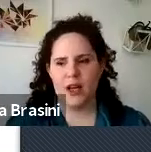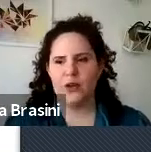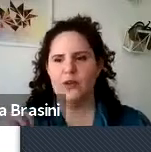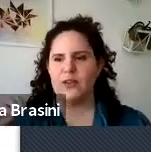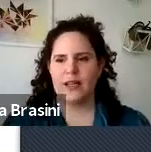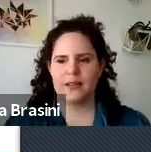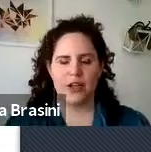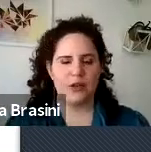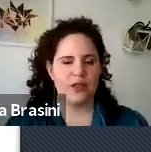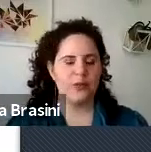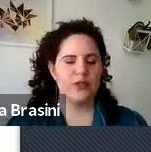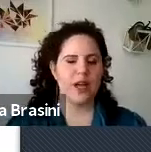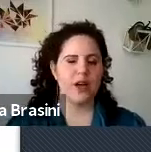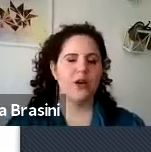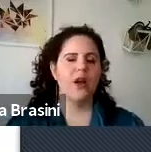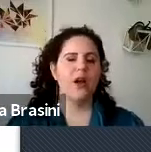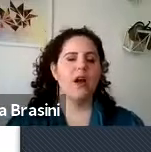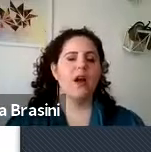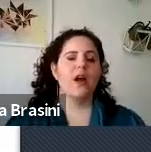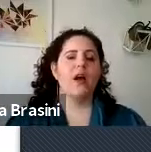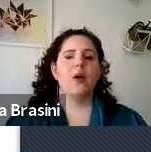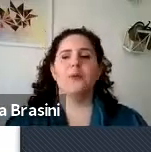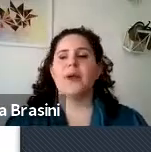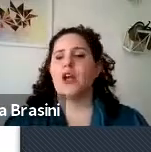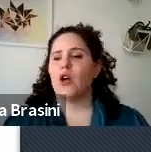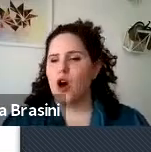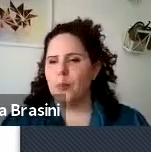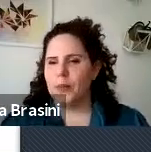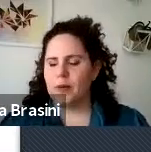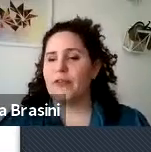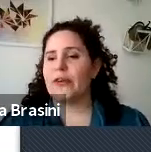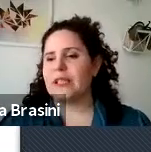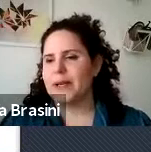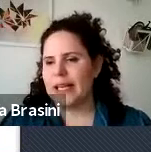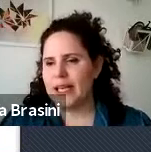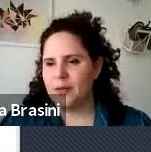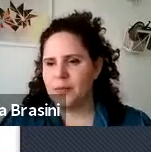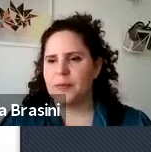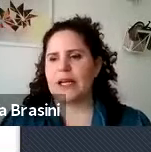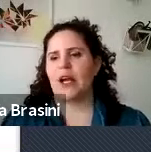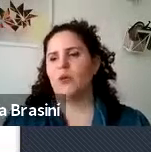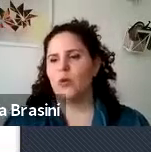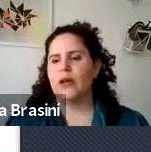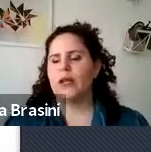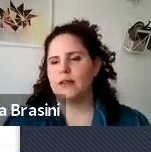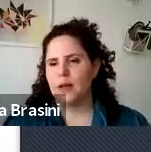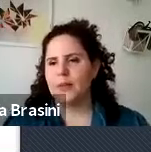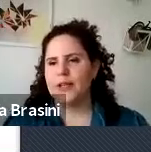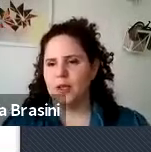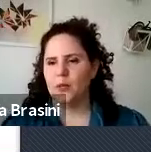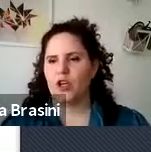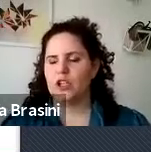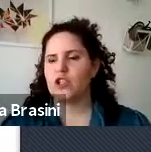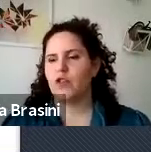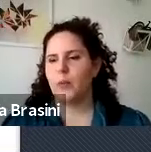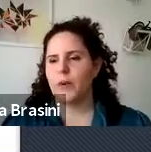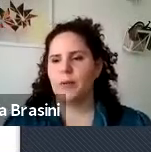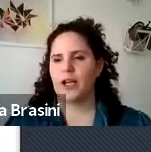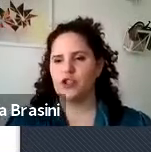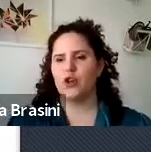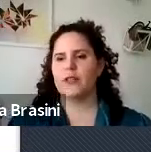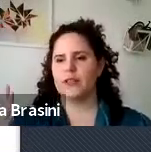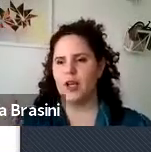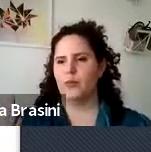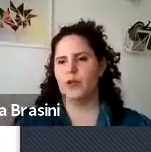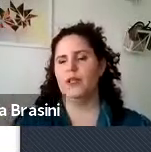percorso chiaro all'interno del museo. Meno opere ma fatte bene, perché comunque capite quello che dicevo